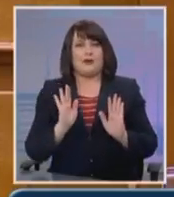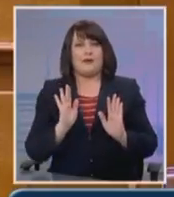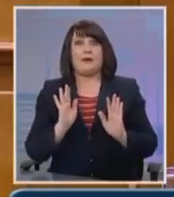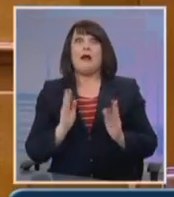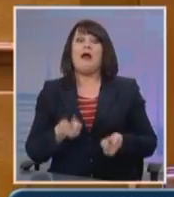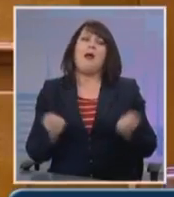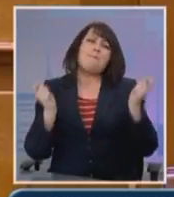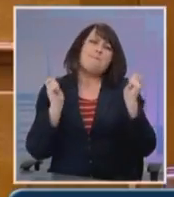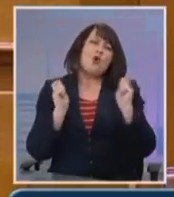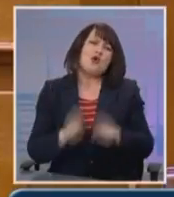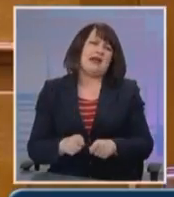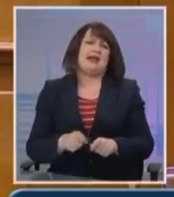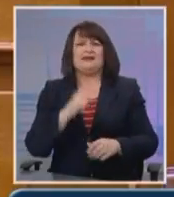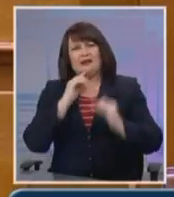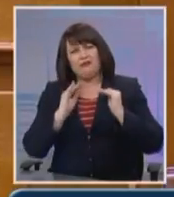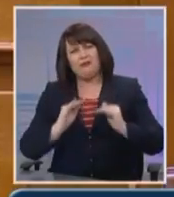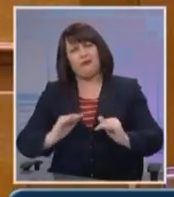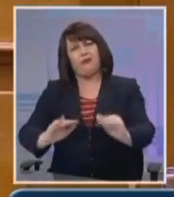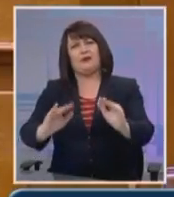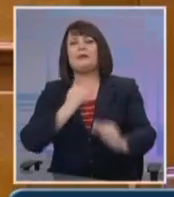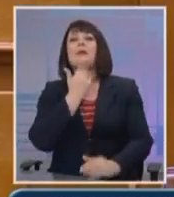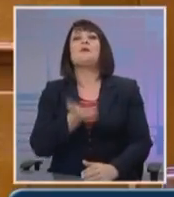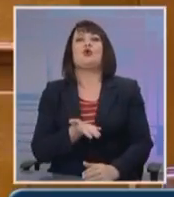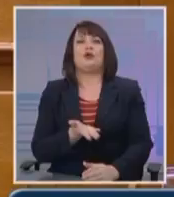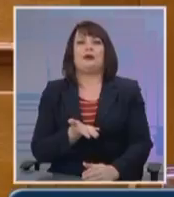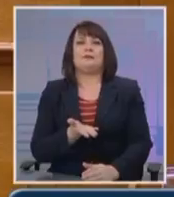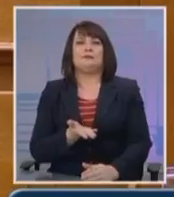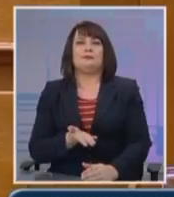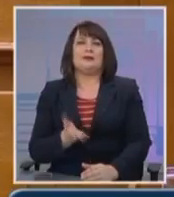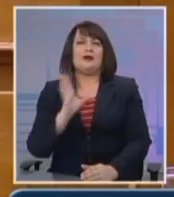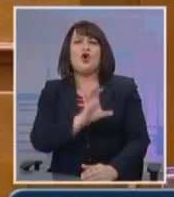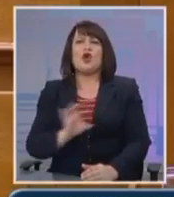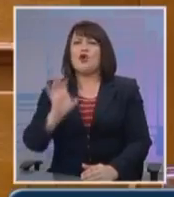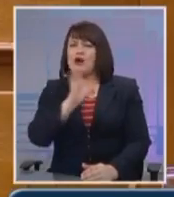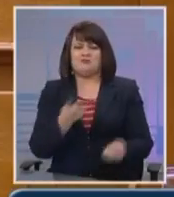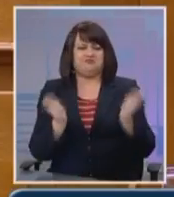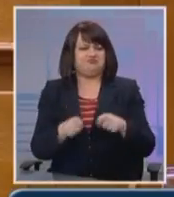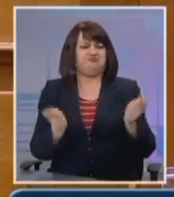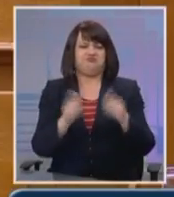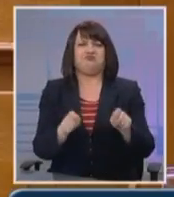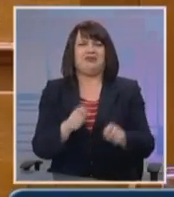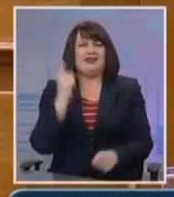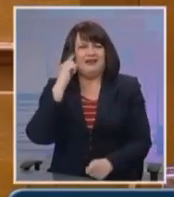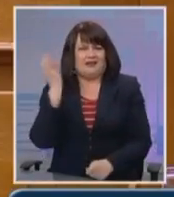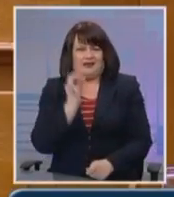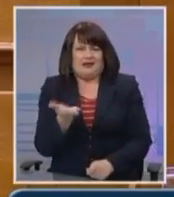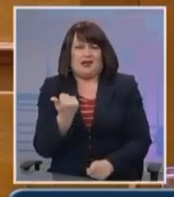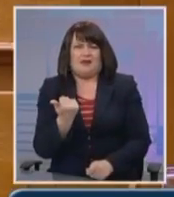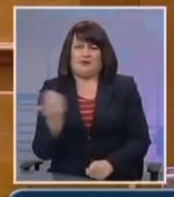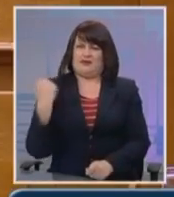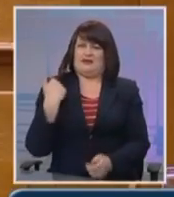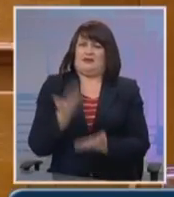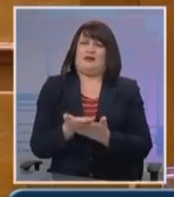αλλά είναι αδύνατο να διατηρηθούν μακροπρόθεσμα. Καμία χώρα δεν το έχει πετύχει. Και είναι παράλογο να ζητείτε κάτι τέτοιο από την